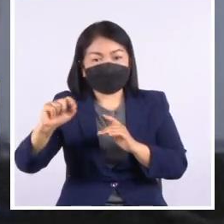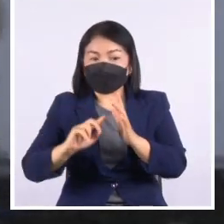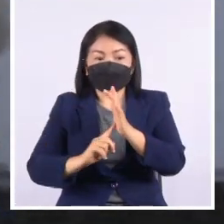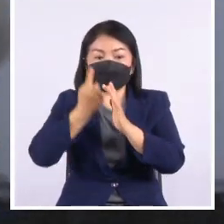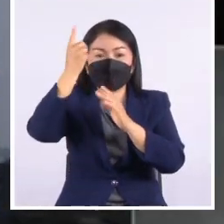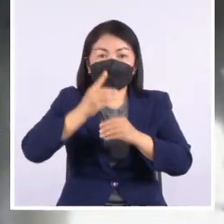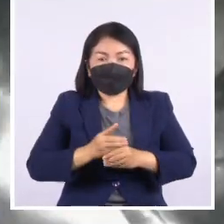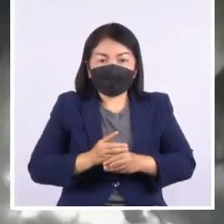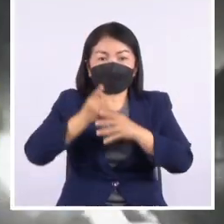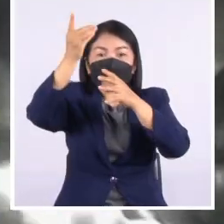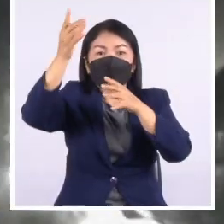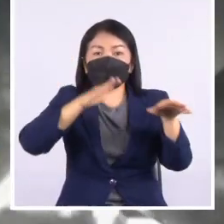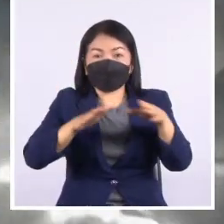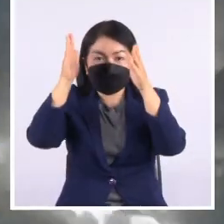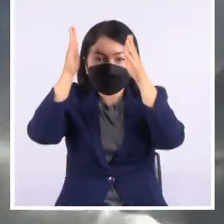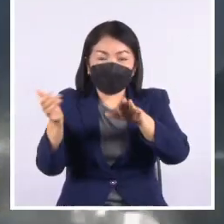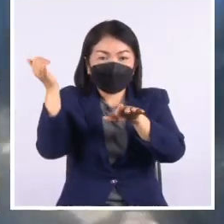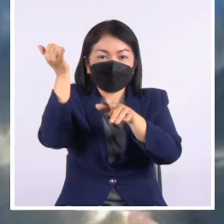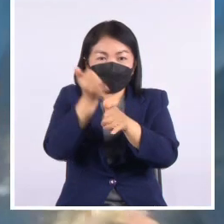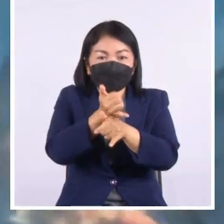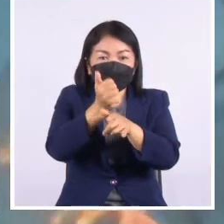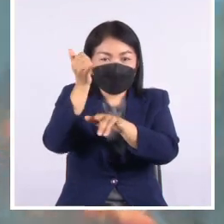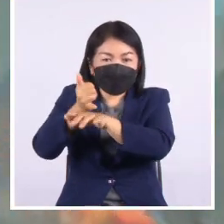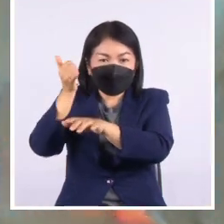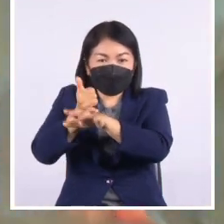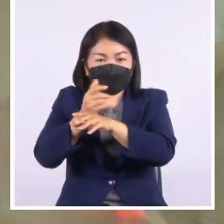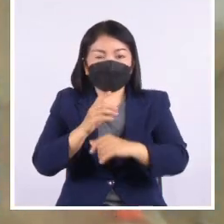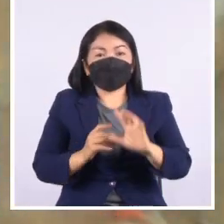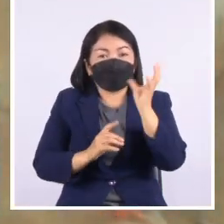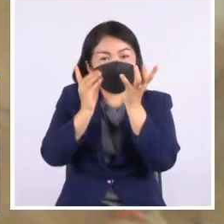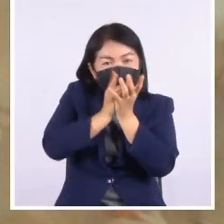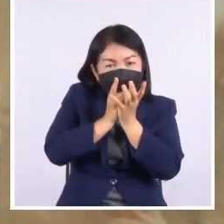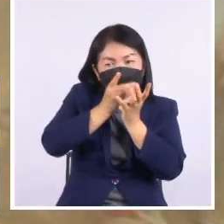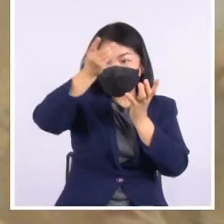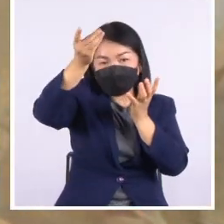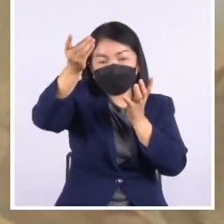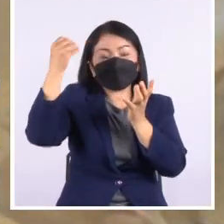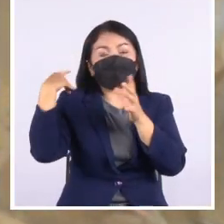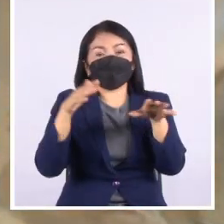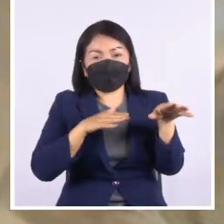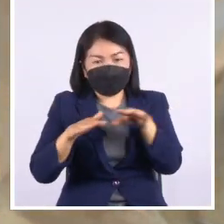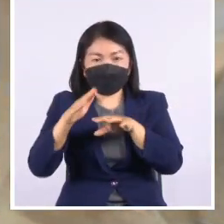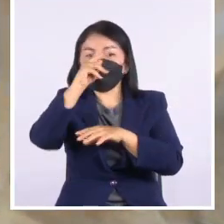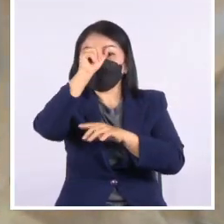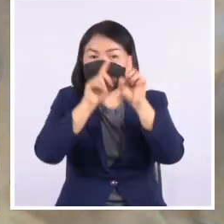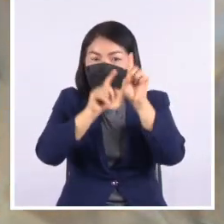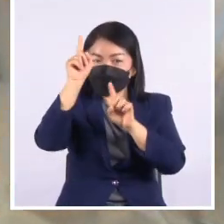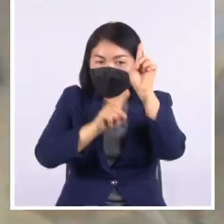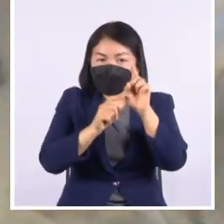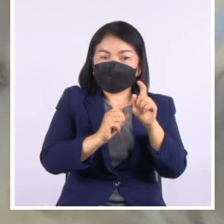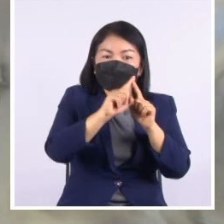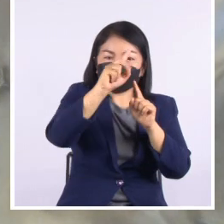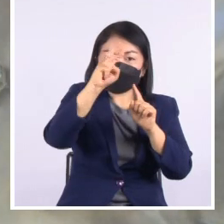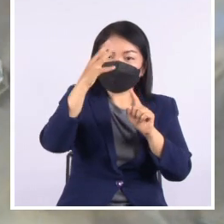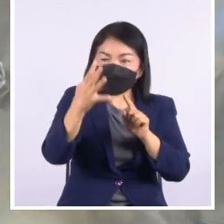เตรียมนำมนุษย์อวกาศและสัมภาระครับเดินทางไปยังดวงจันทร์และดาวอังคารในอนาคตหลังจากที่ทดสอบมาก่อน4ครั้งถือว่